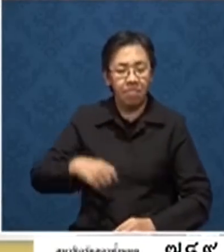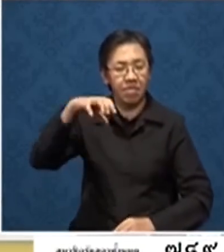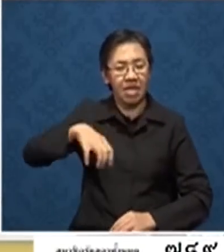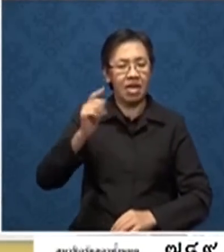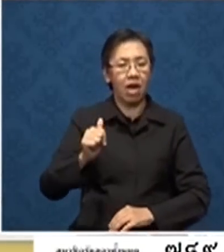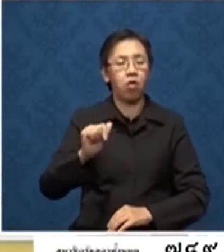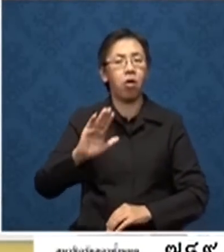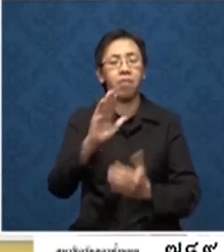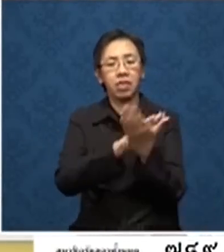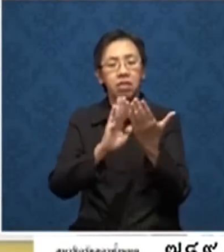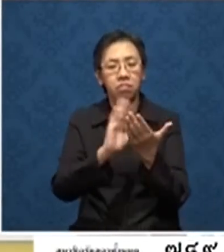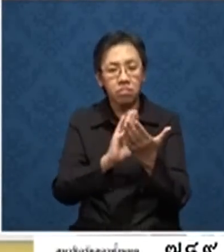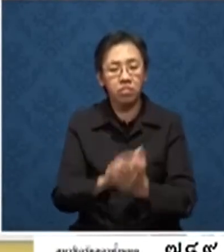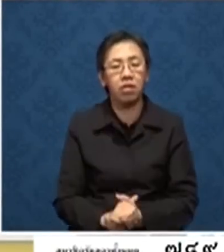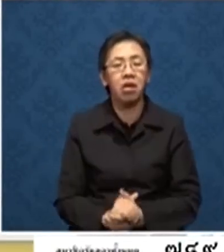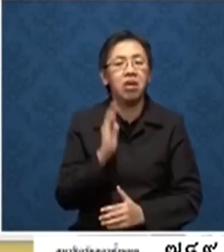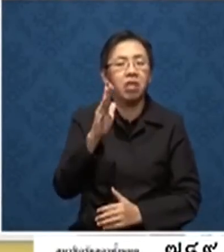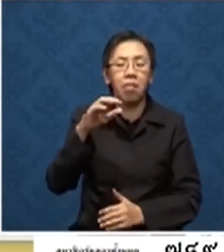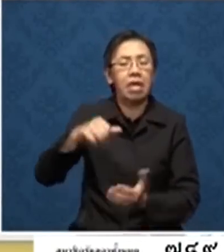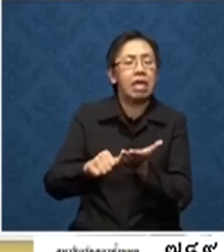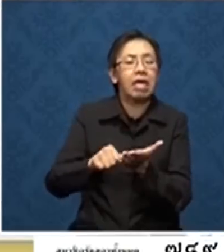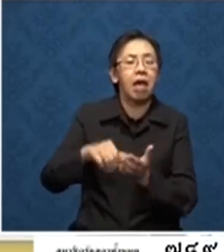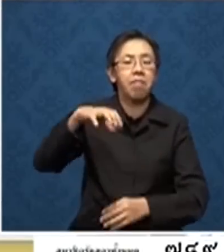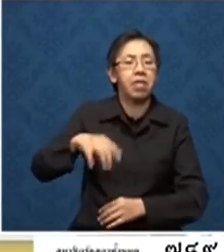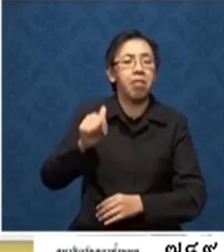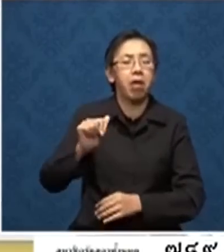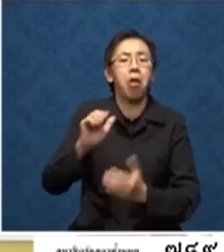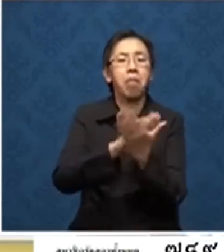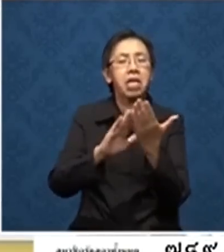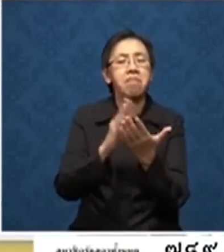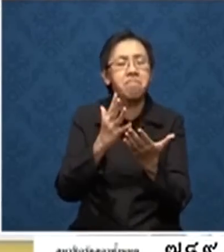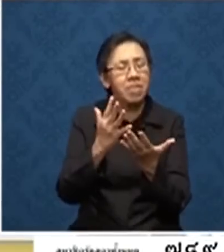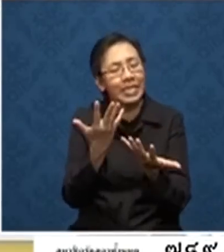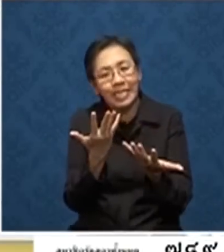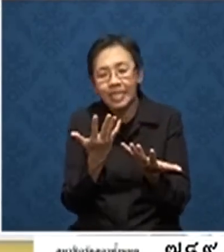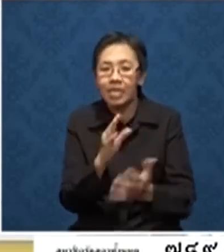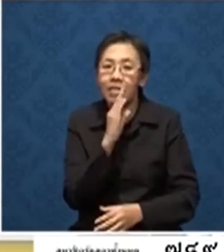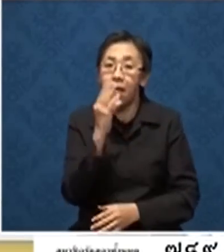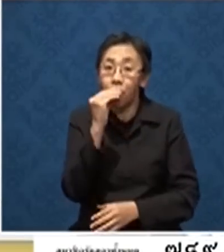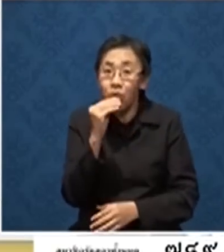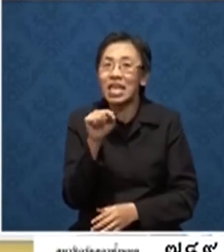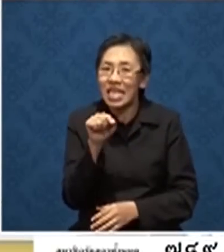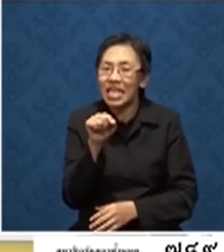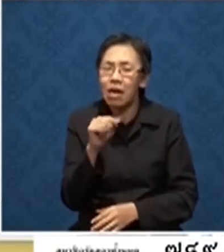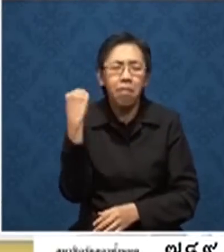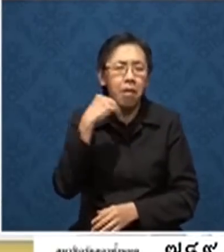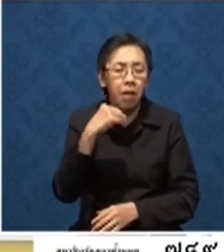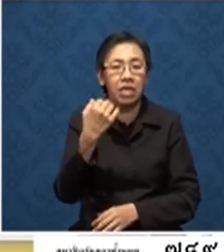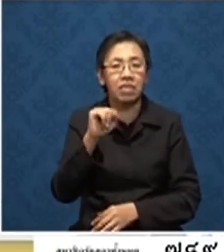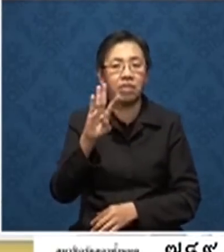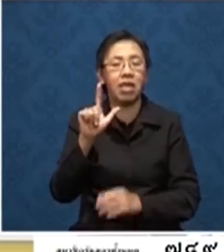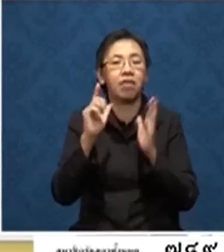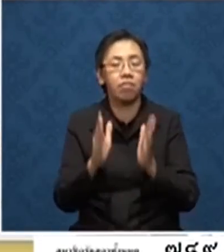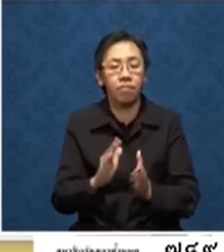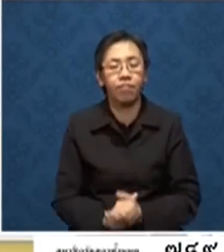ไม่ใช่ความมั่นคงของชาติอีกต่อไปถ้าท่านอ้าง 14ล้านเสียงหลาย